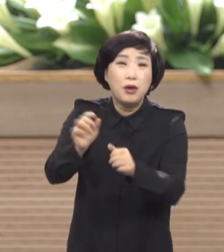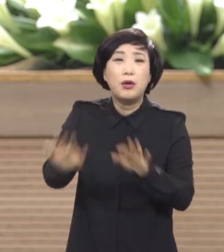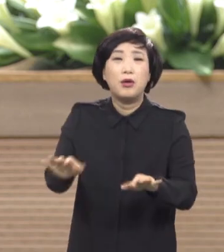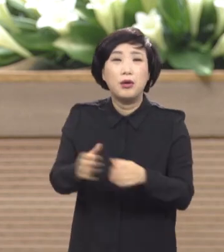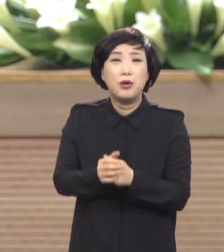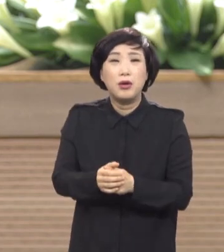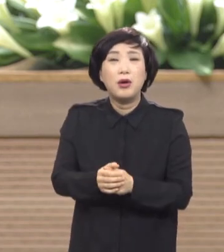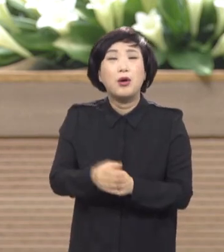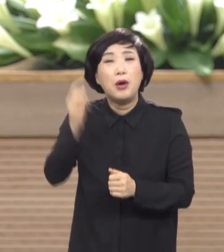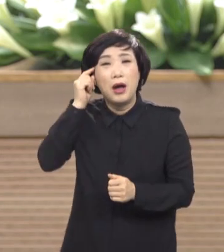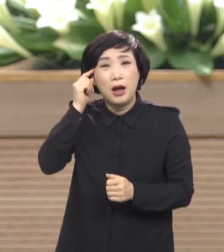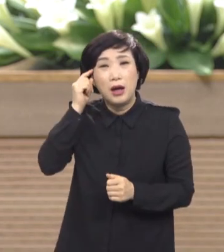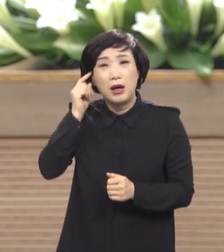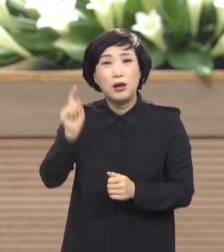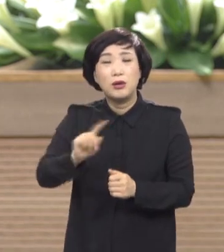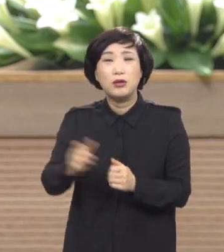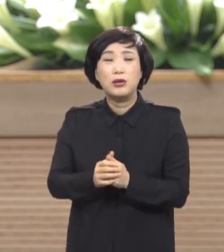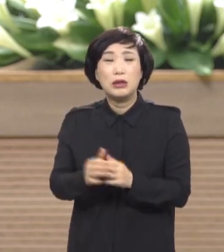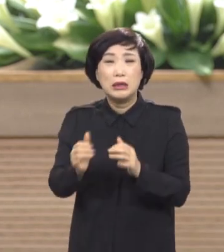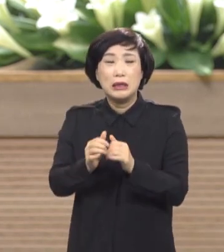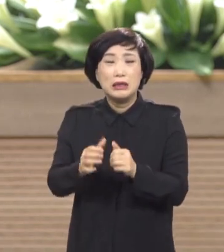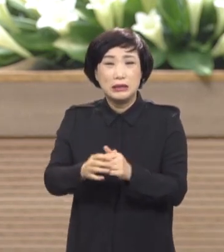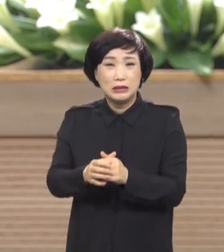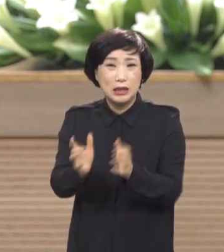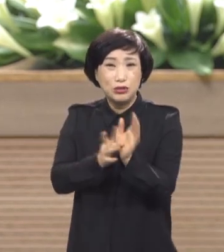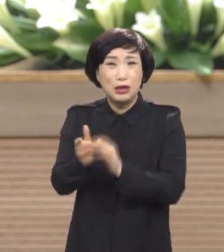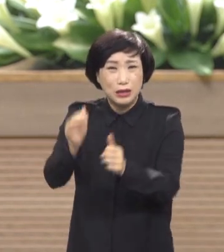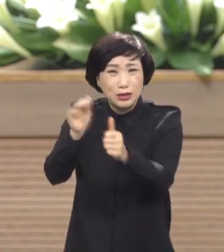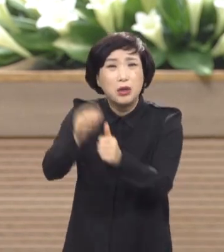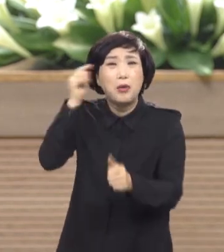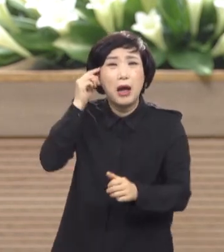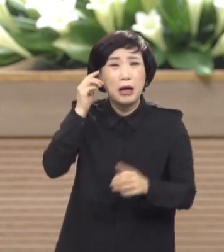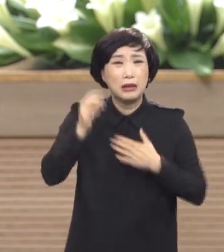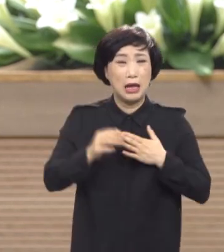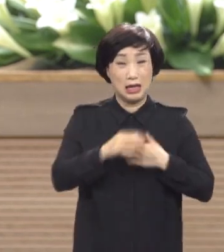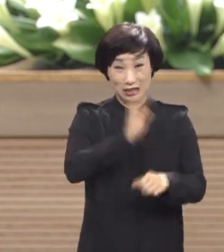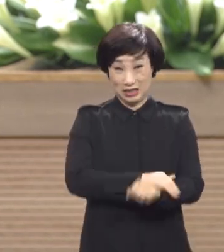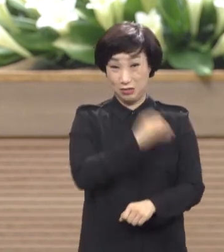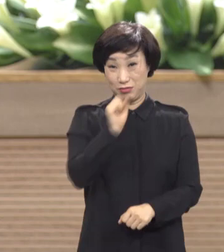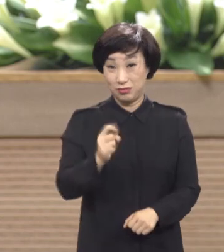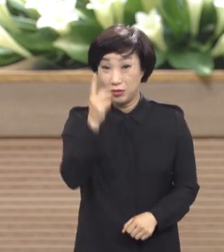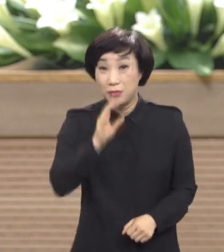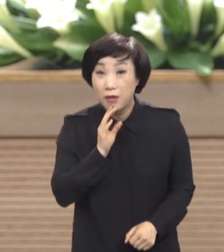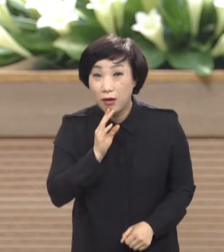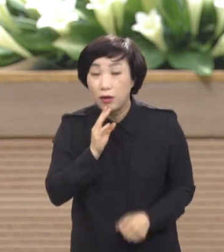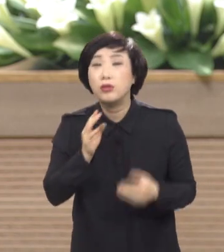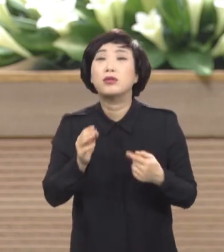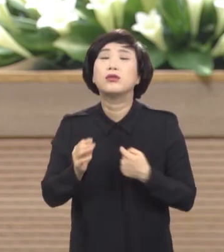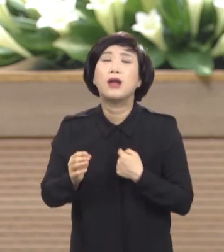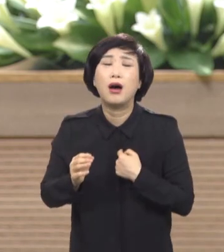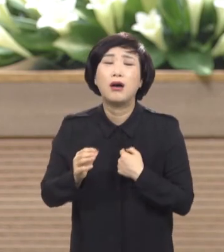우리의 허물을 인하며 내 허물 때문에 내 허물 때문에